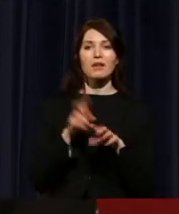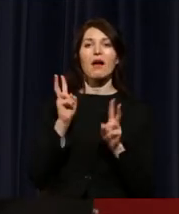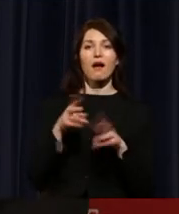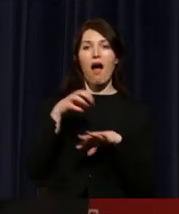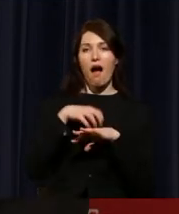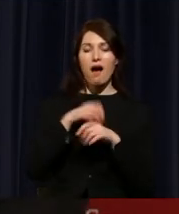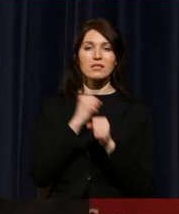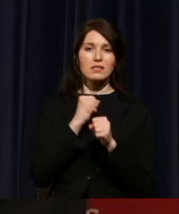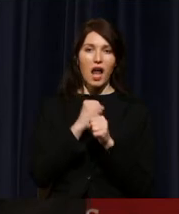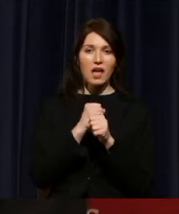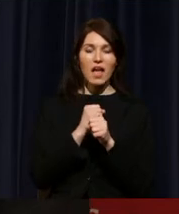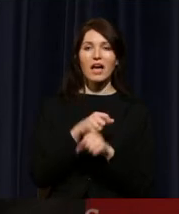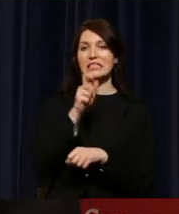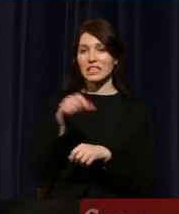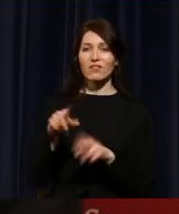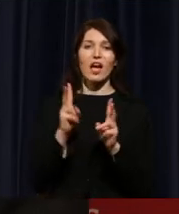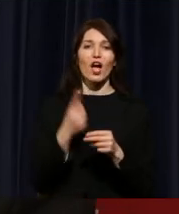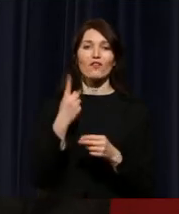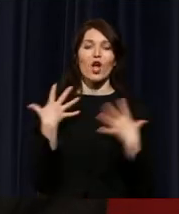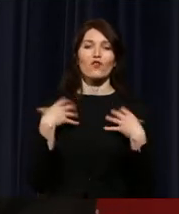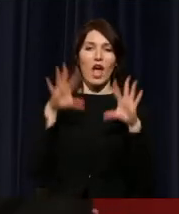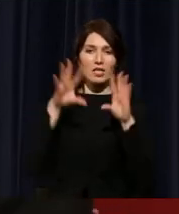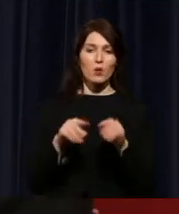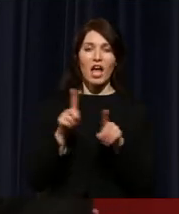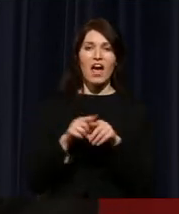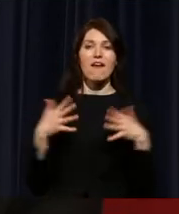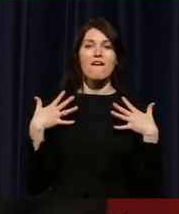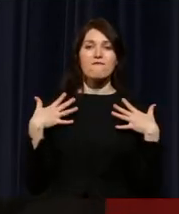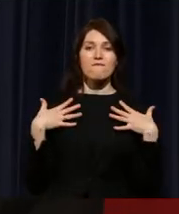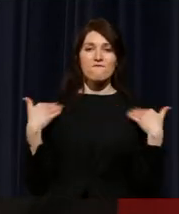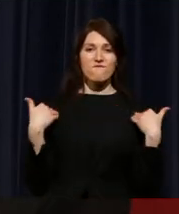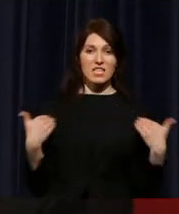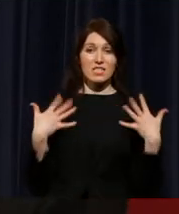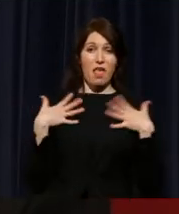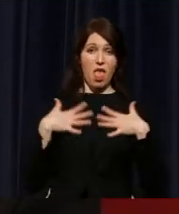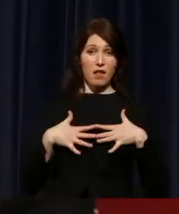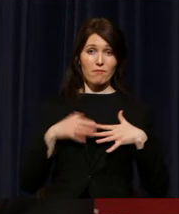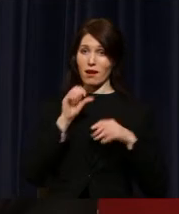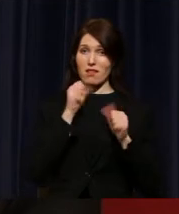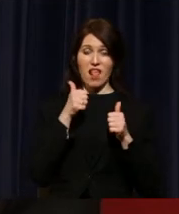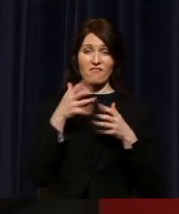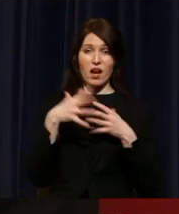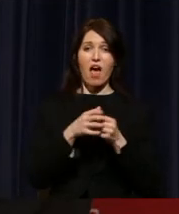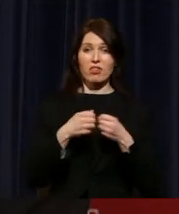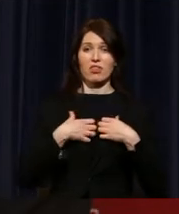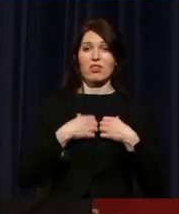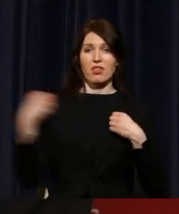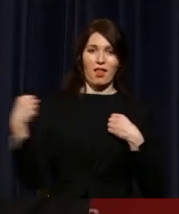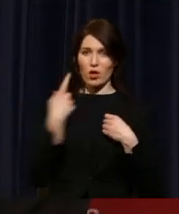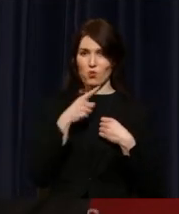ar cilvēku kā vienu veselumu, un fiziskais ķermenis nav atdalāms atsevišķi no visa pārējā